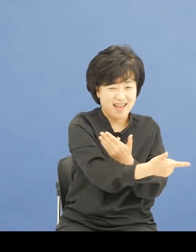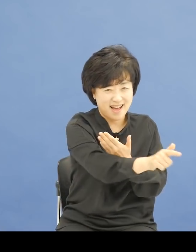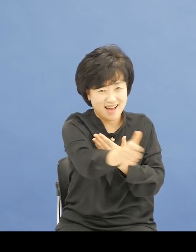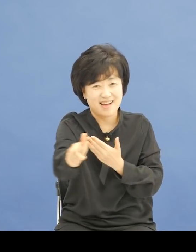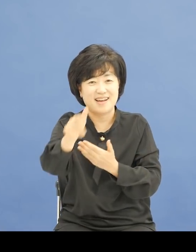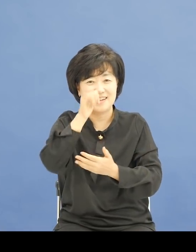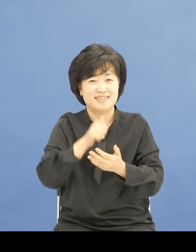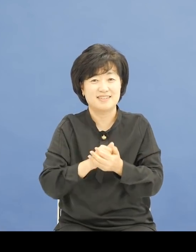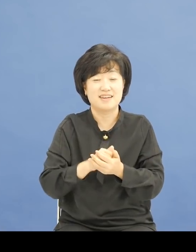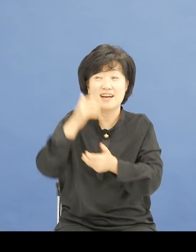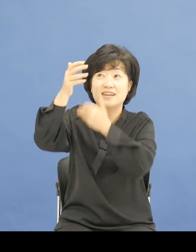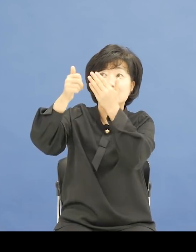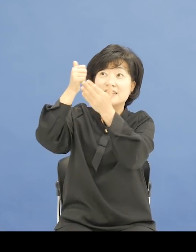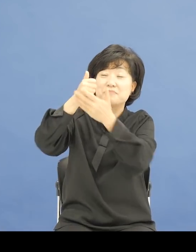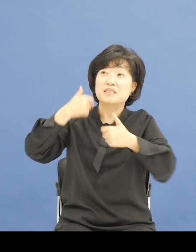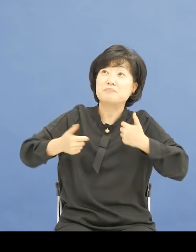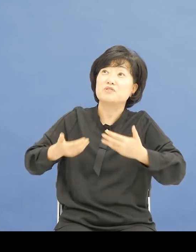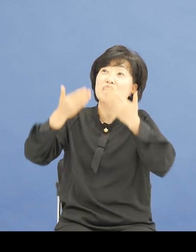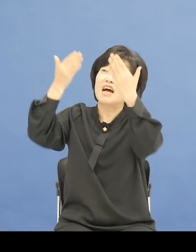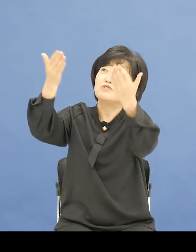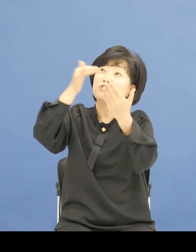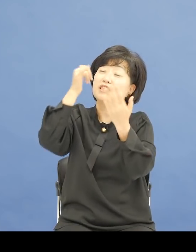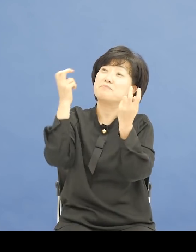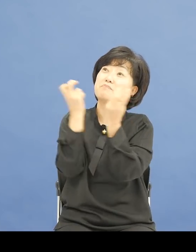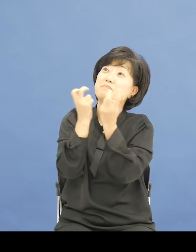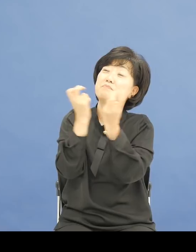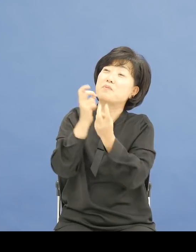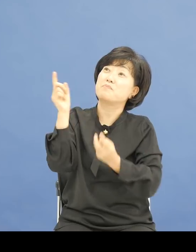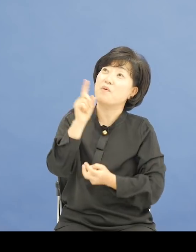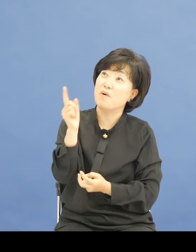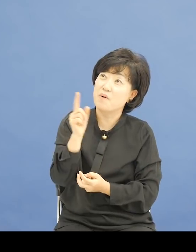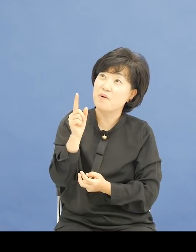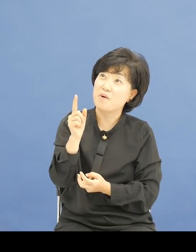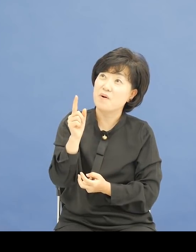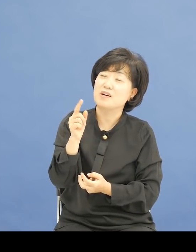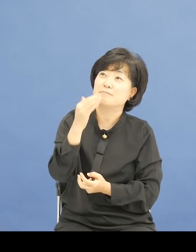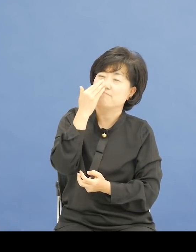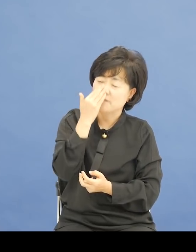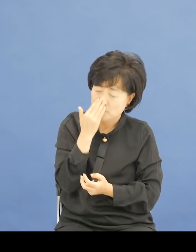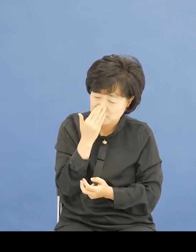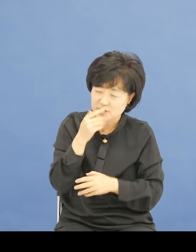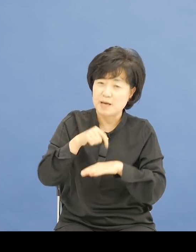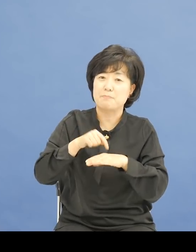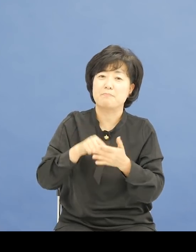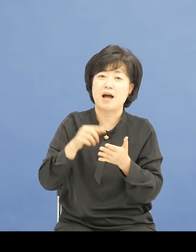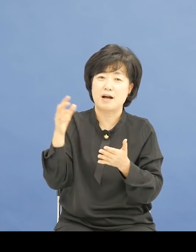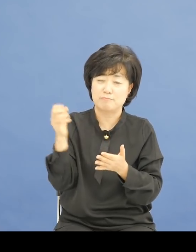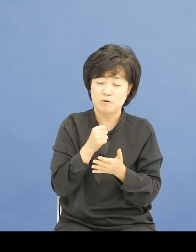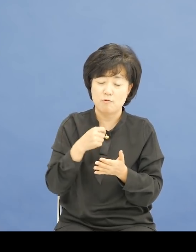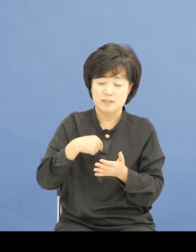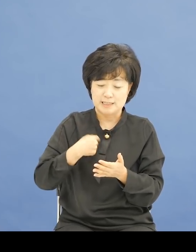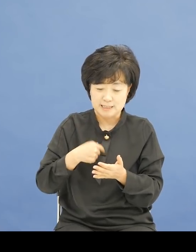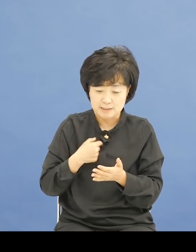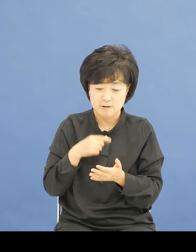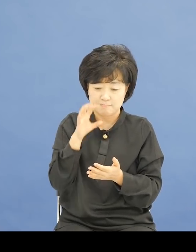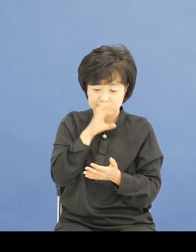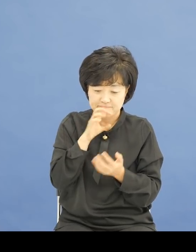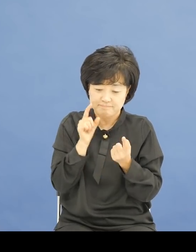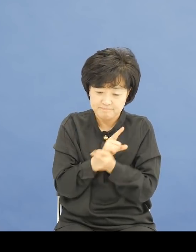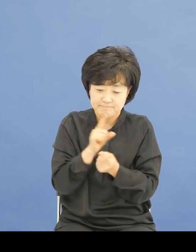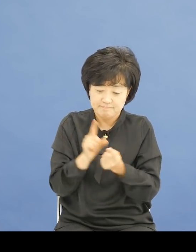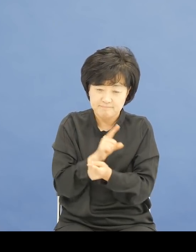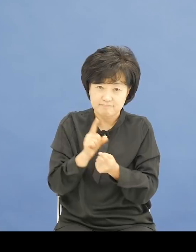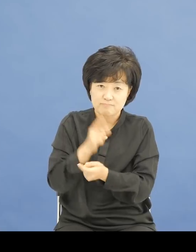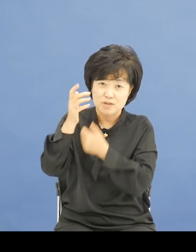내가 기쁘게 하기 위해서 주님 제가 무엇을 할 수 있을까요? 라는 자세로 계속해서 뭔가 자기 개발을 하시고 그 안에서